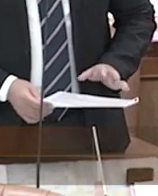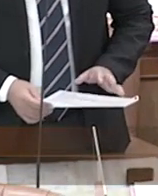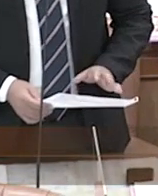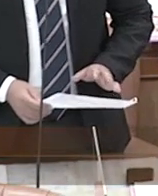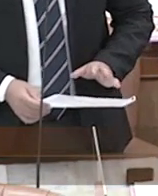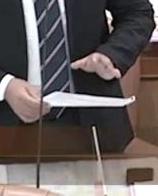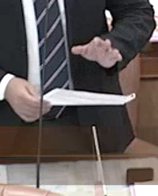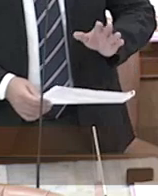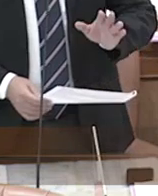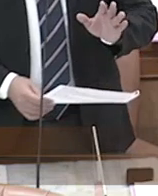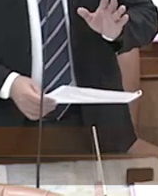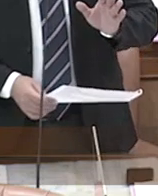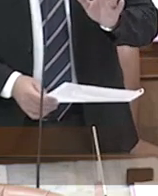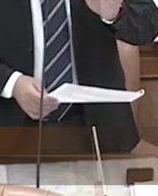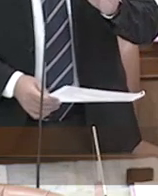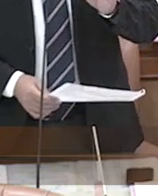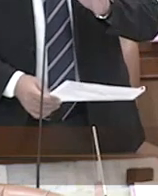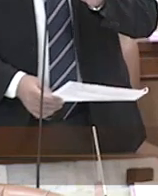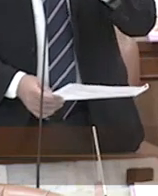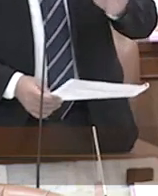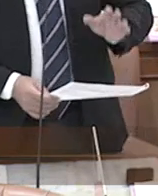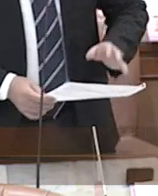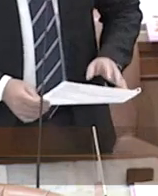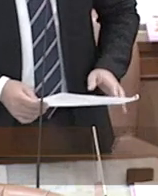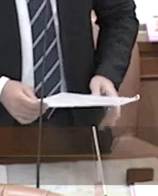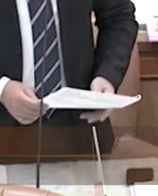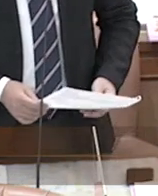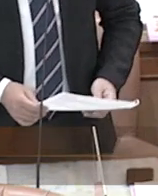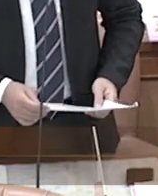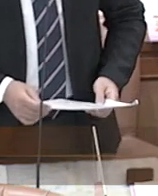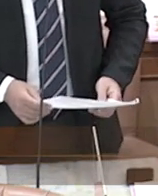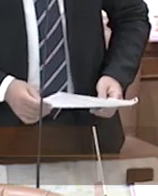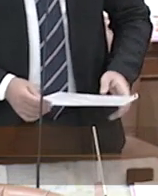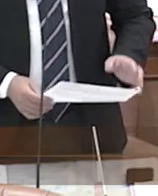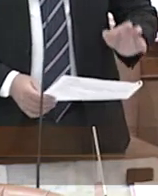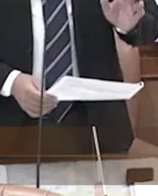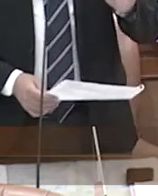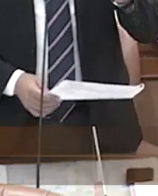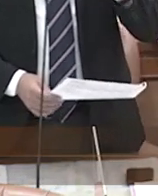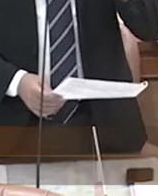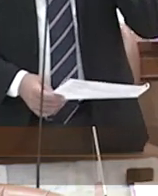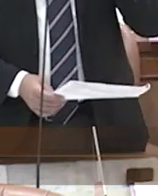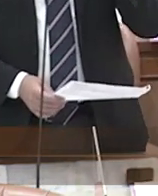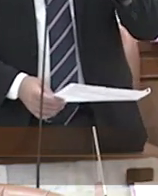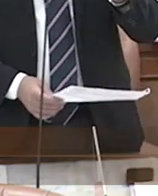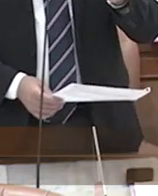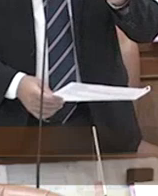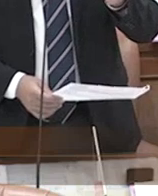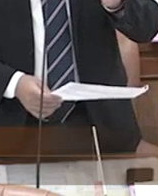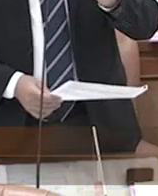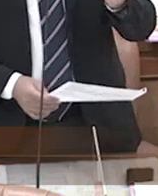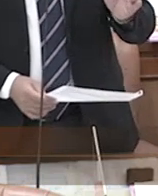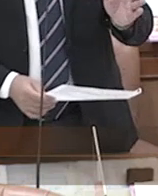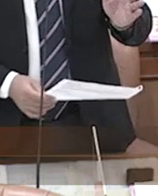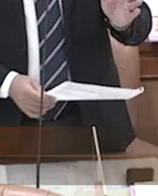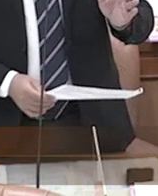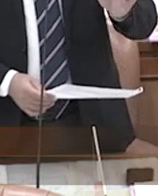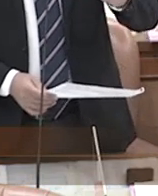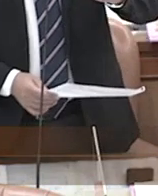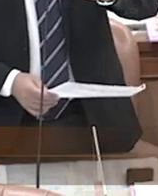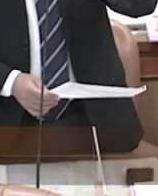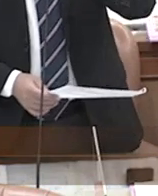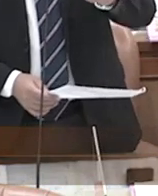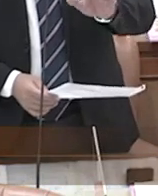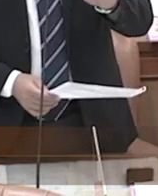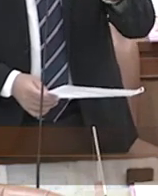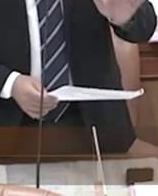提醒市长，就是说现在坊间都盛传有侯家军哦，那其实你现在是福众望的，你